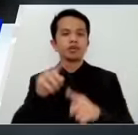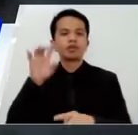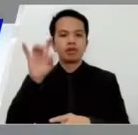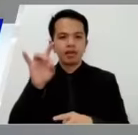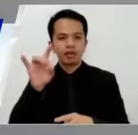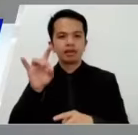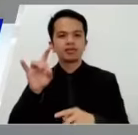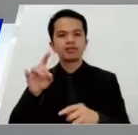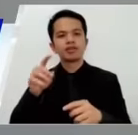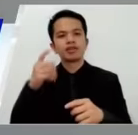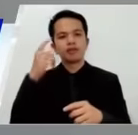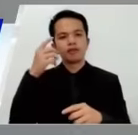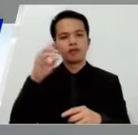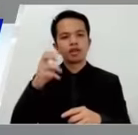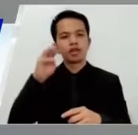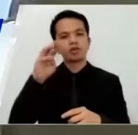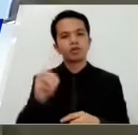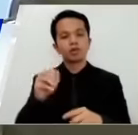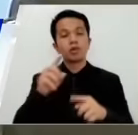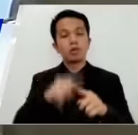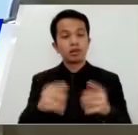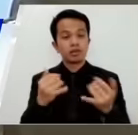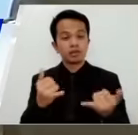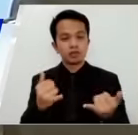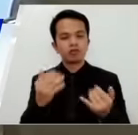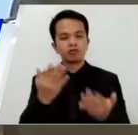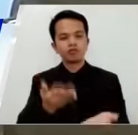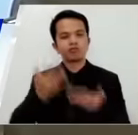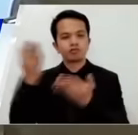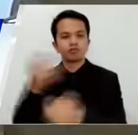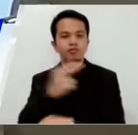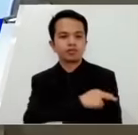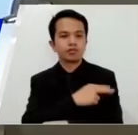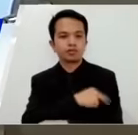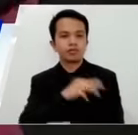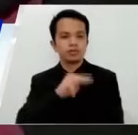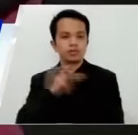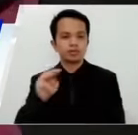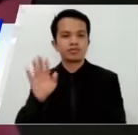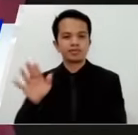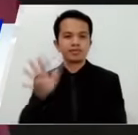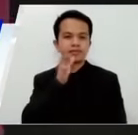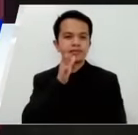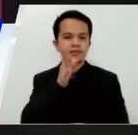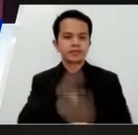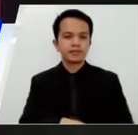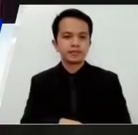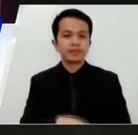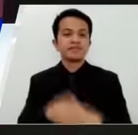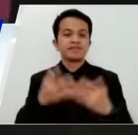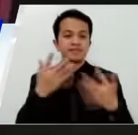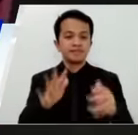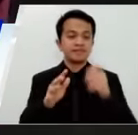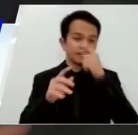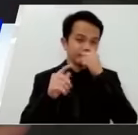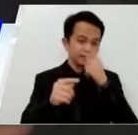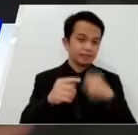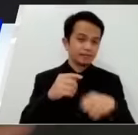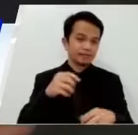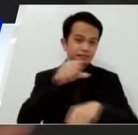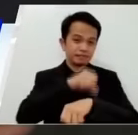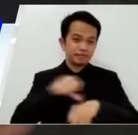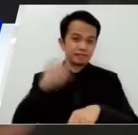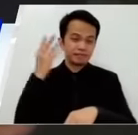chemotherapy. Ngayon, naka-admit sa isang ospital sa Maynila ang kanyang ina. Matapos kasi ang operasyon nitong Pebrero,